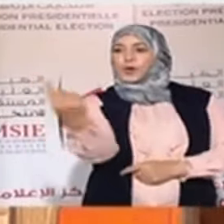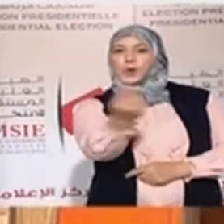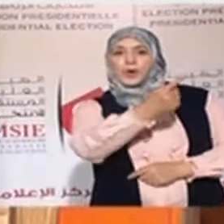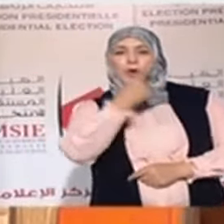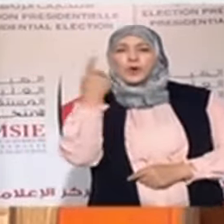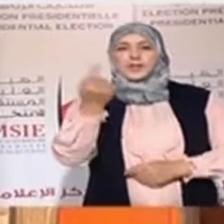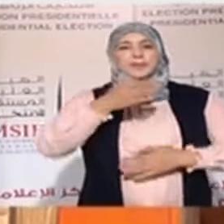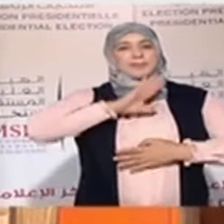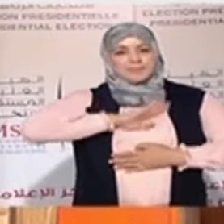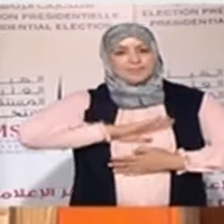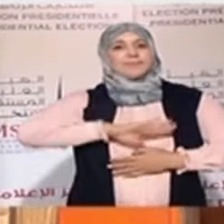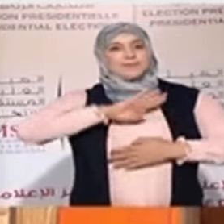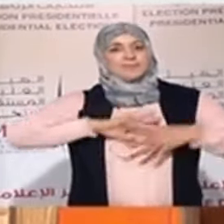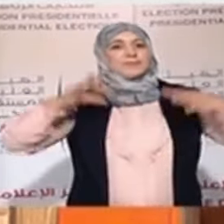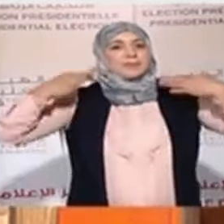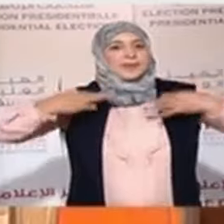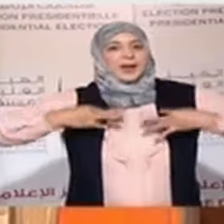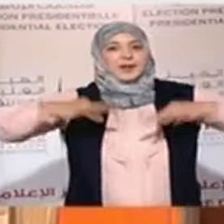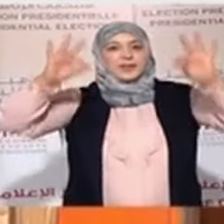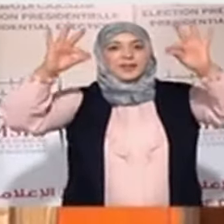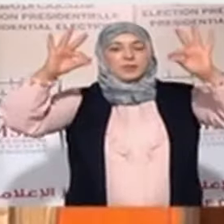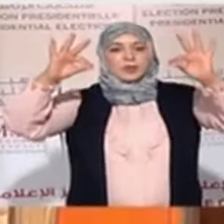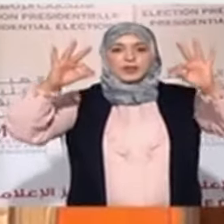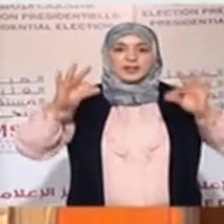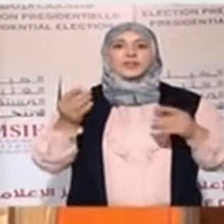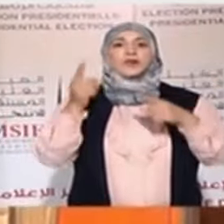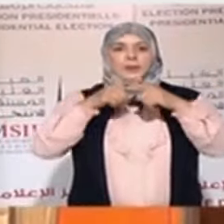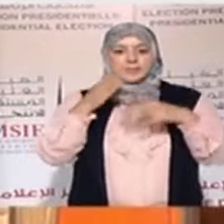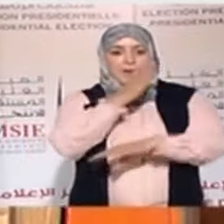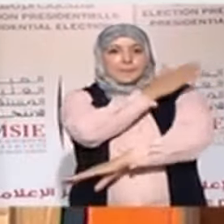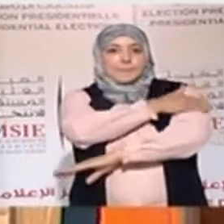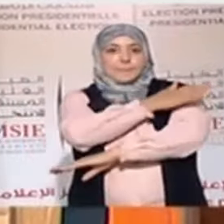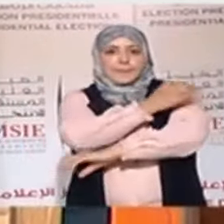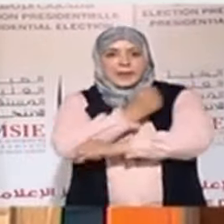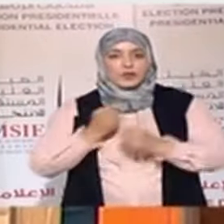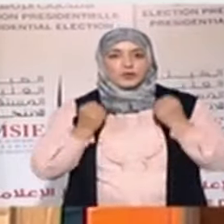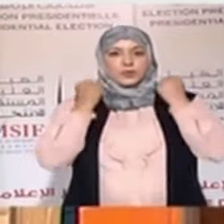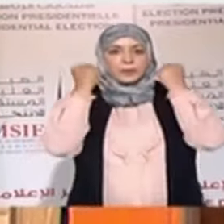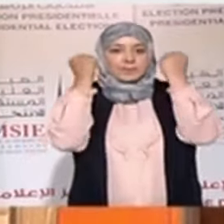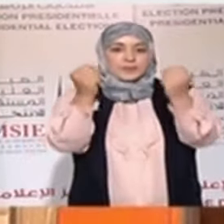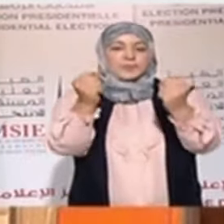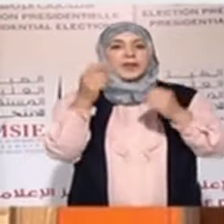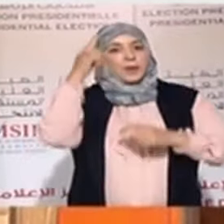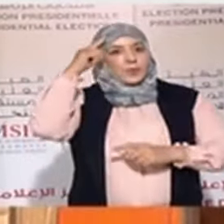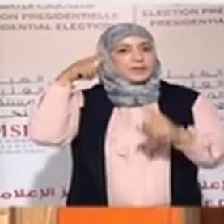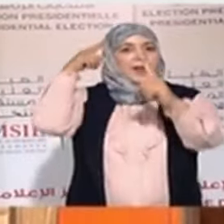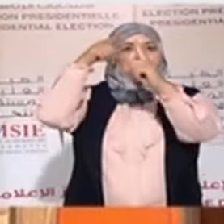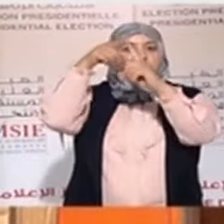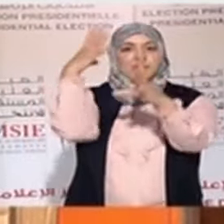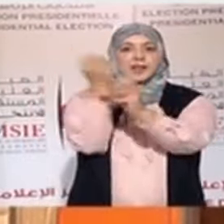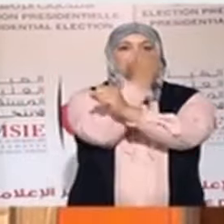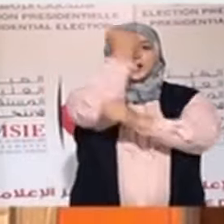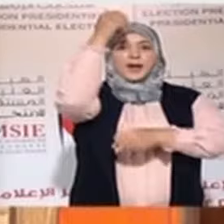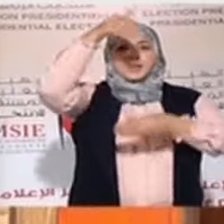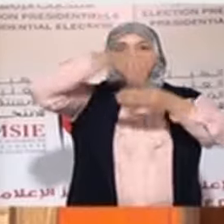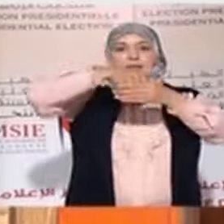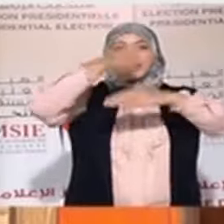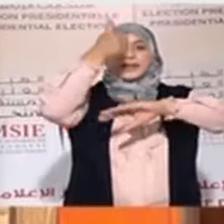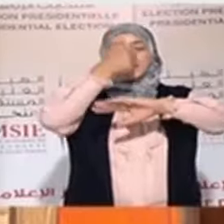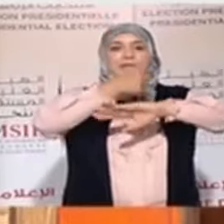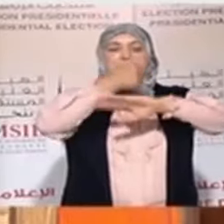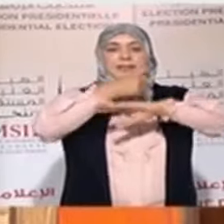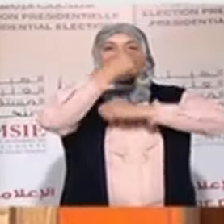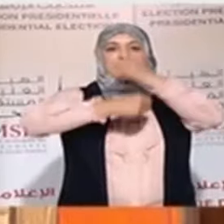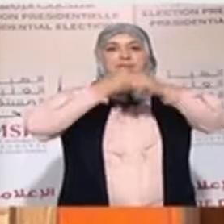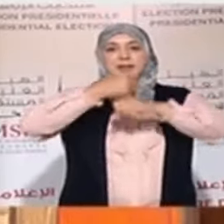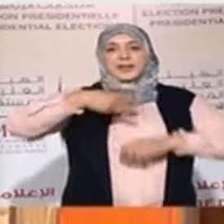جميعاً من حياد واستقلالية، وما بذلوه من مجهودات كبيرة في سبيل إنجاح الانتخابات الرئاسية